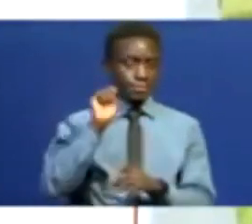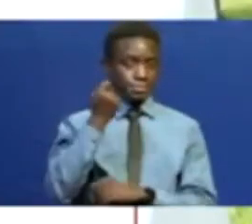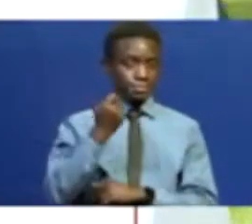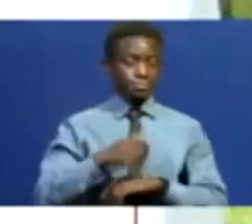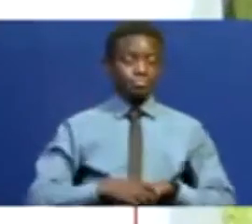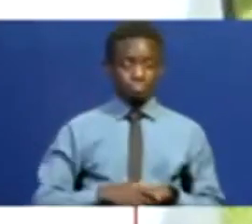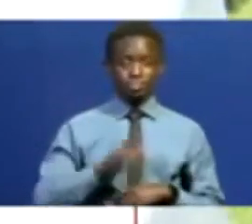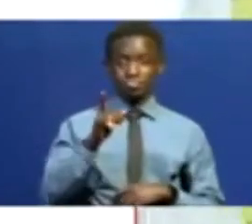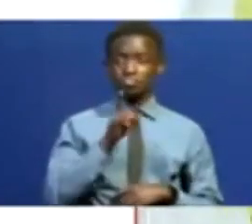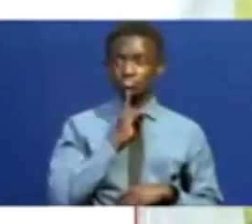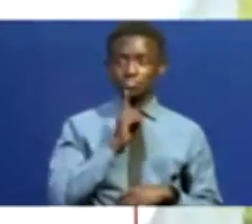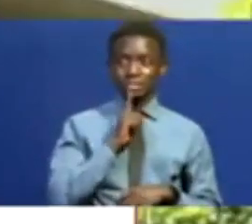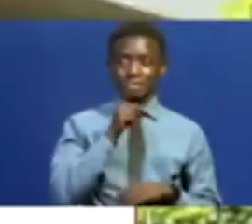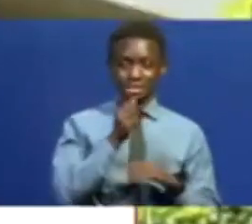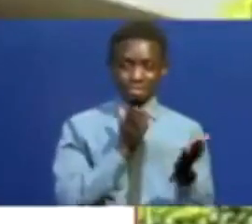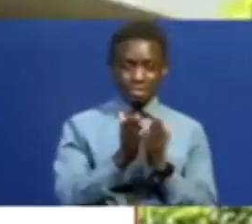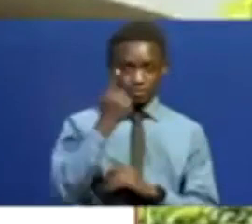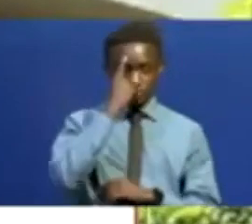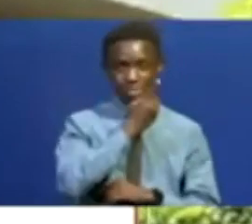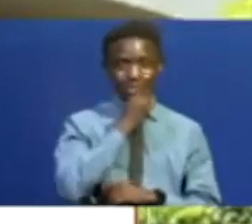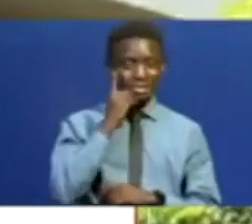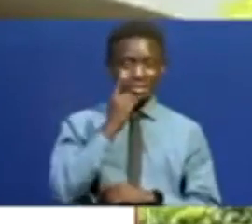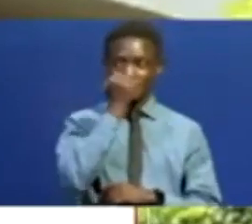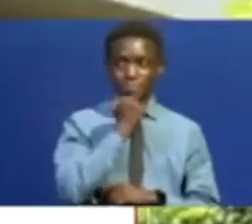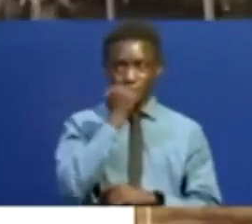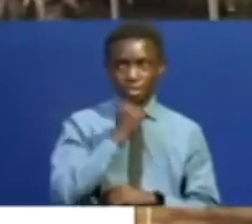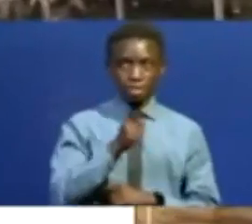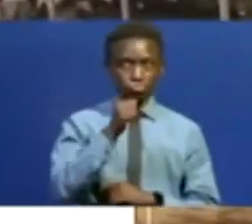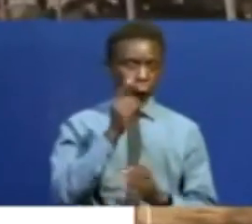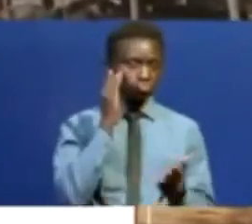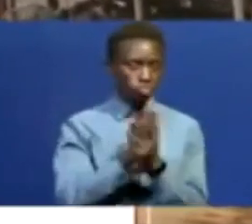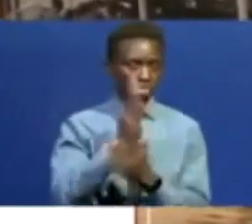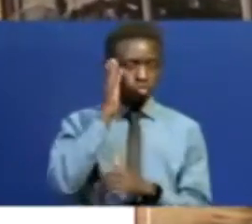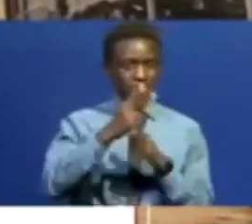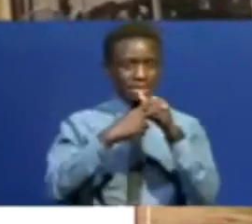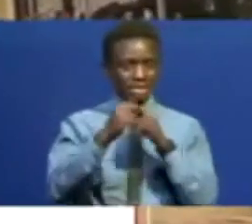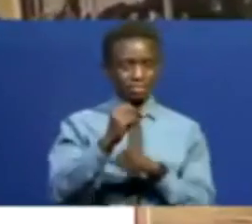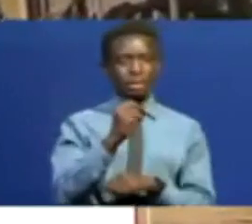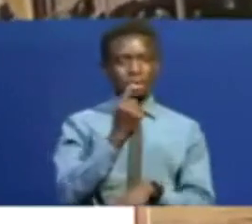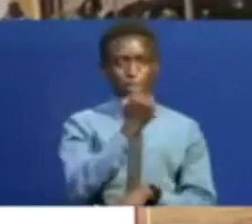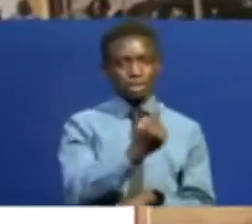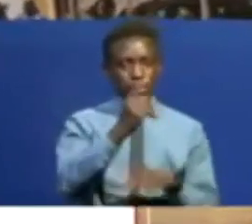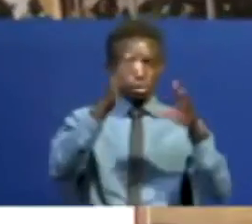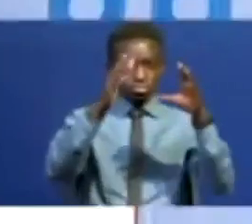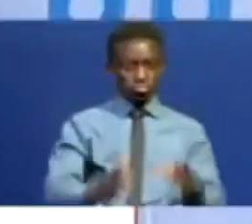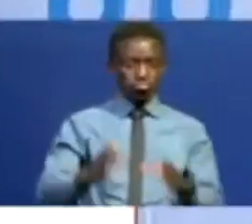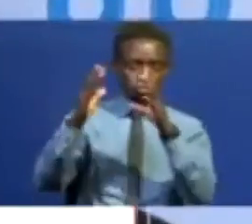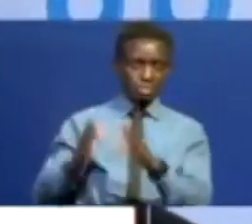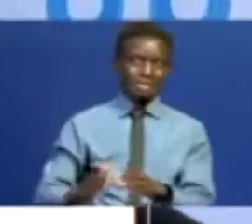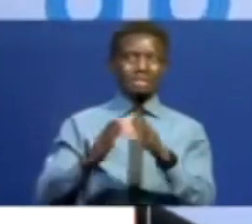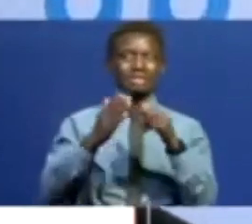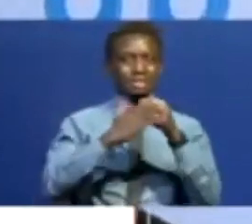amesema kuwa huduma hiyo ya kukausha mahindi itakuwa ikitozwa shilingi 70 kwa kila gunia ya mahindi ya kilo 90.